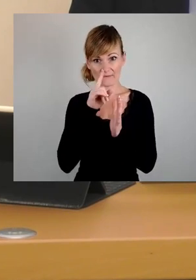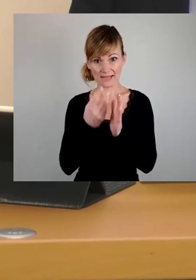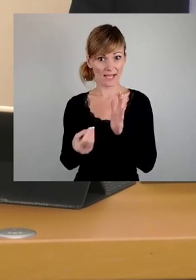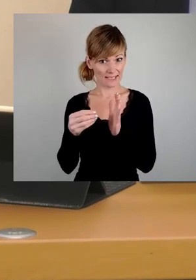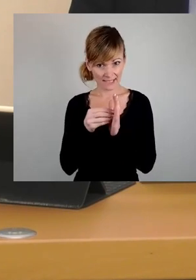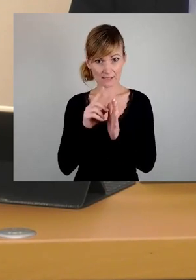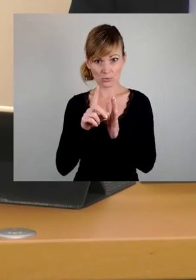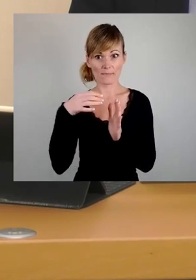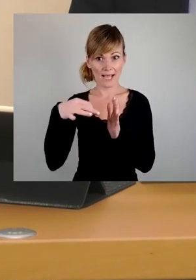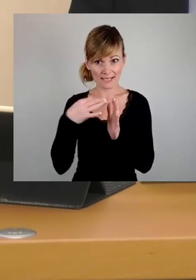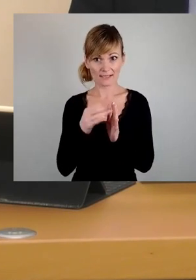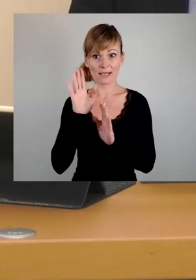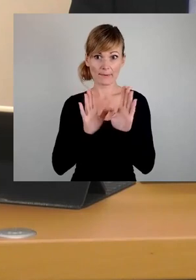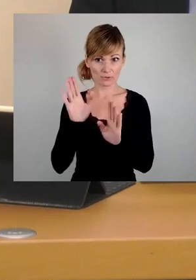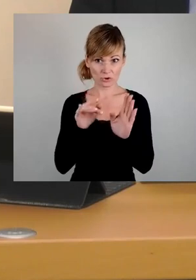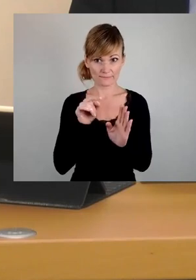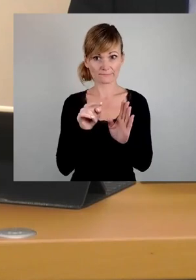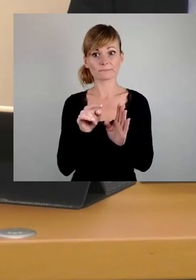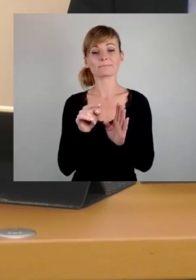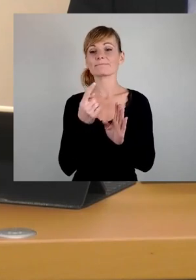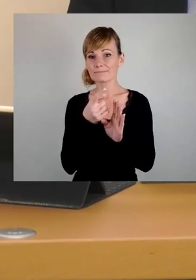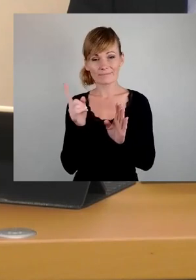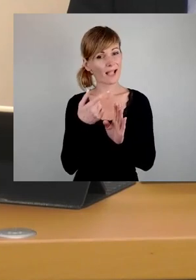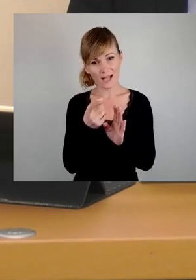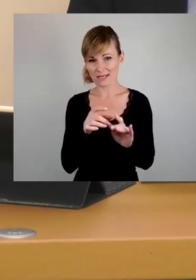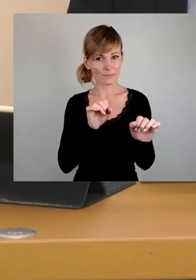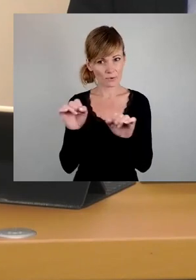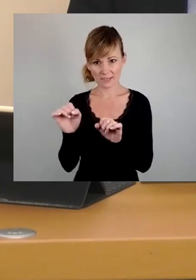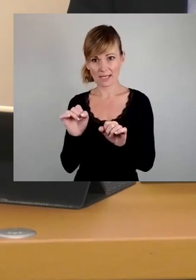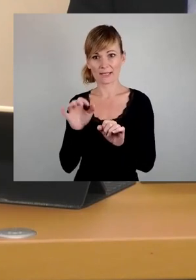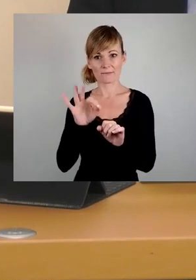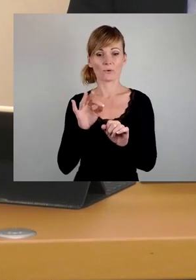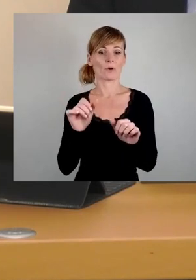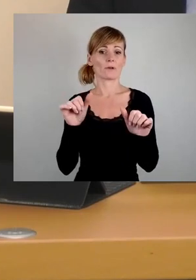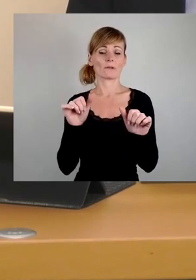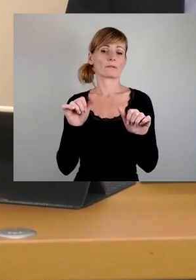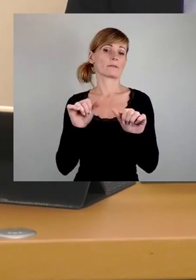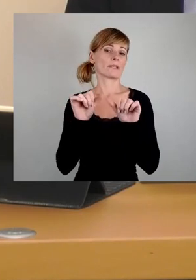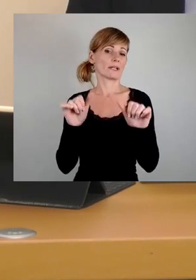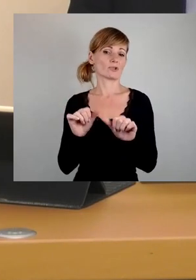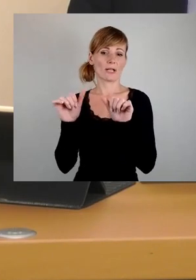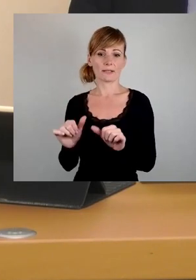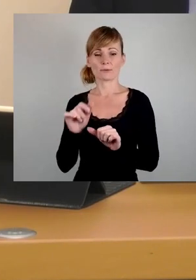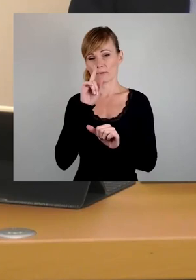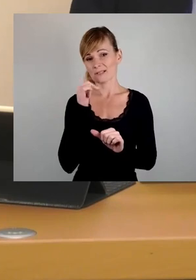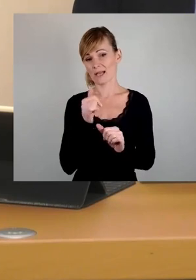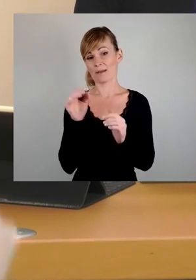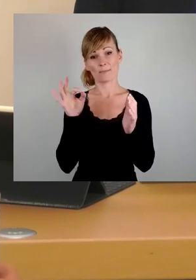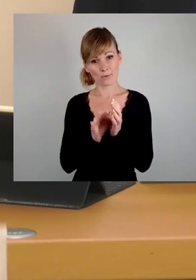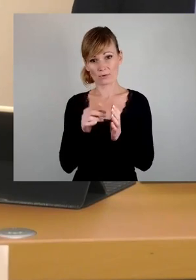einzeln abstimmen, haben Sie alle Möglichkeiten der Gestaltung, wenn Sie an irgendeinem Punkt nicht mitstimmen